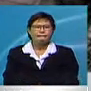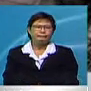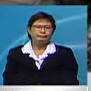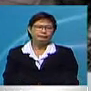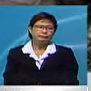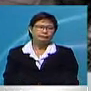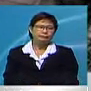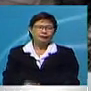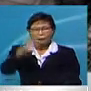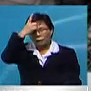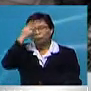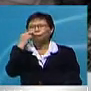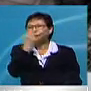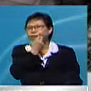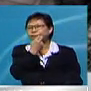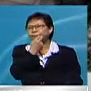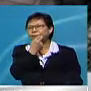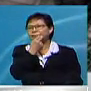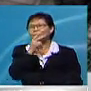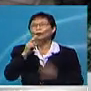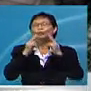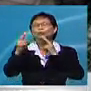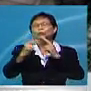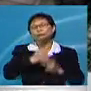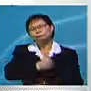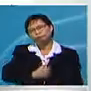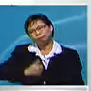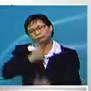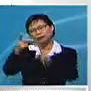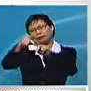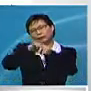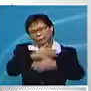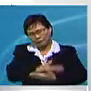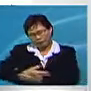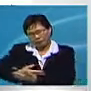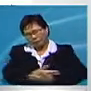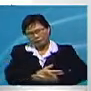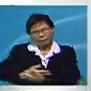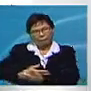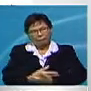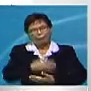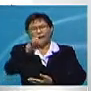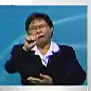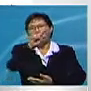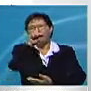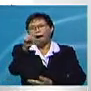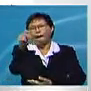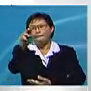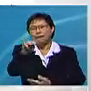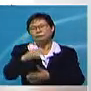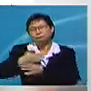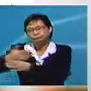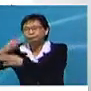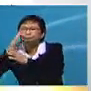tua Datuk Seri Najib turut menyampaikan ucapan taksiah kepada anak allahyarham Azman Abdul Manaf beliau terut